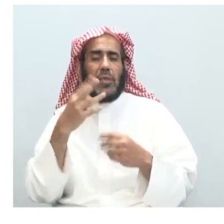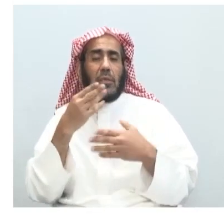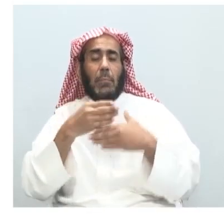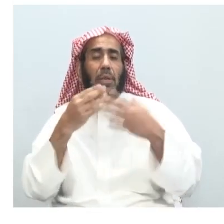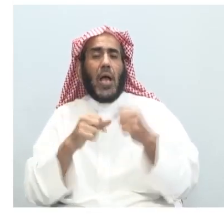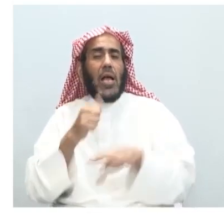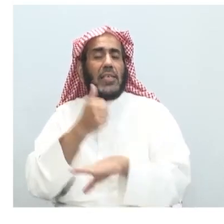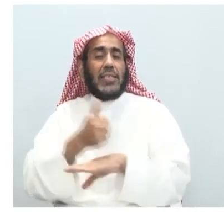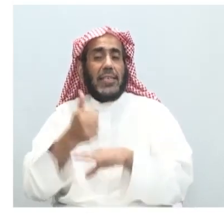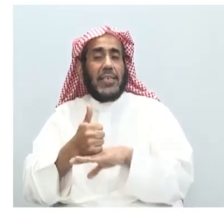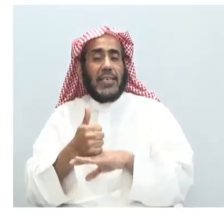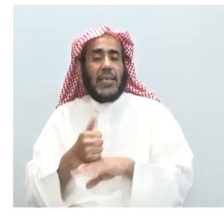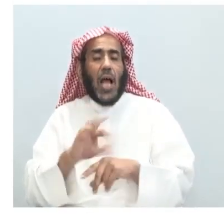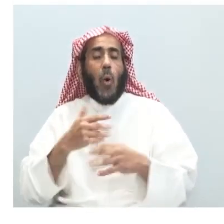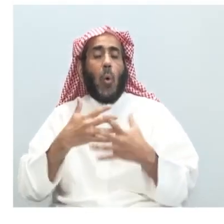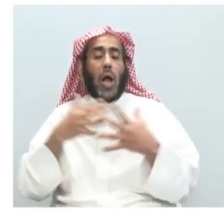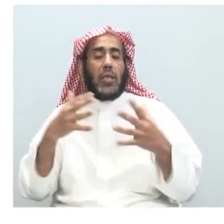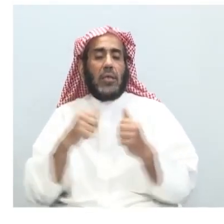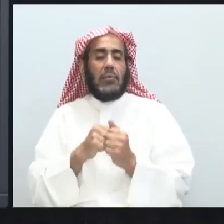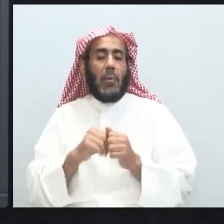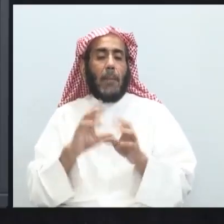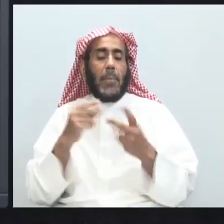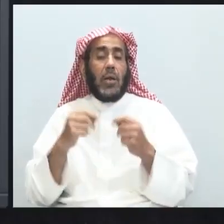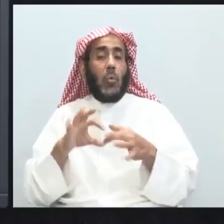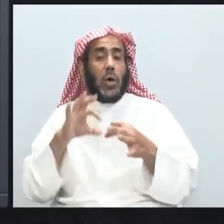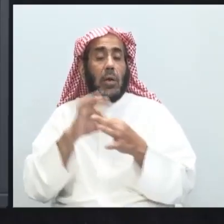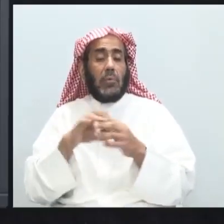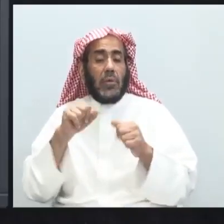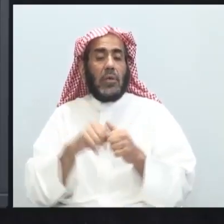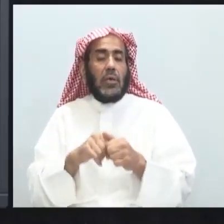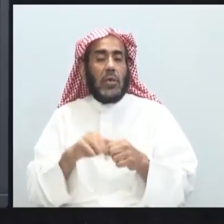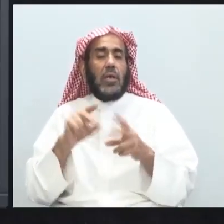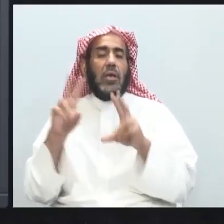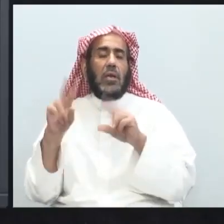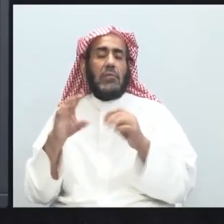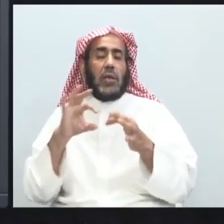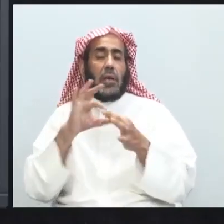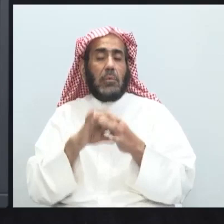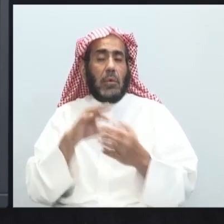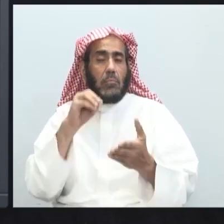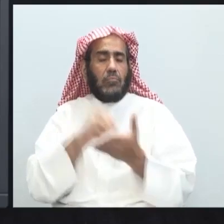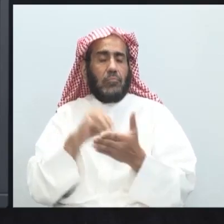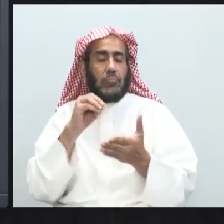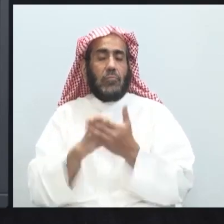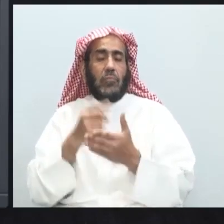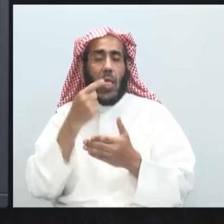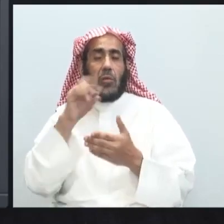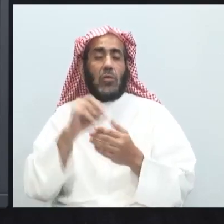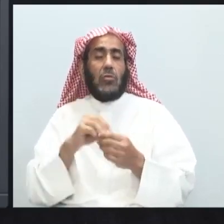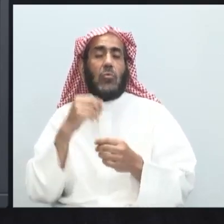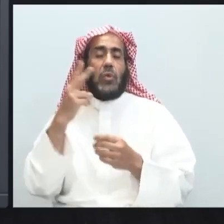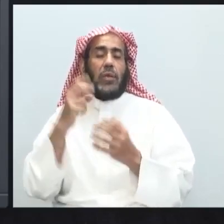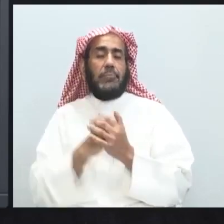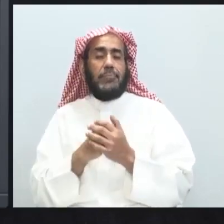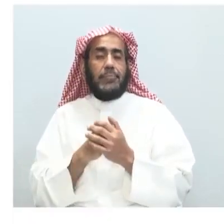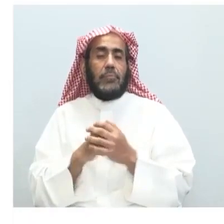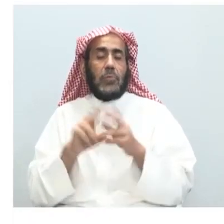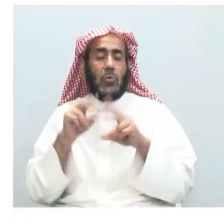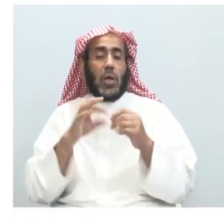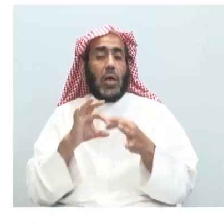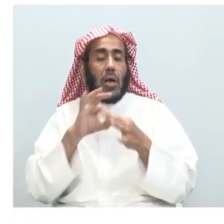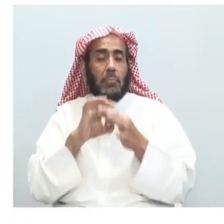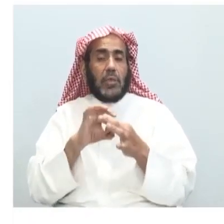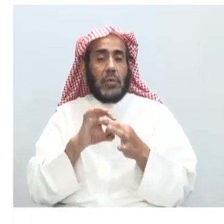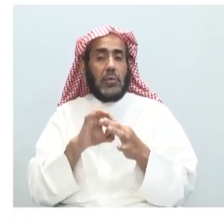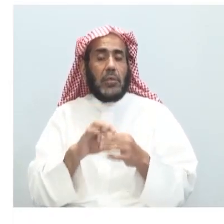بناء اساسيه او اكثر ما نوع الرابطه فيها هي نفس الرابطه الموجوده السكريات الثنائيه وهي